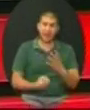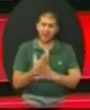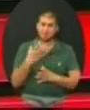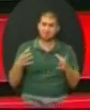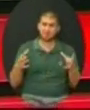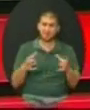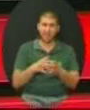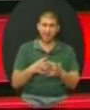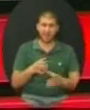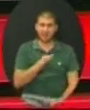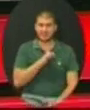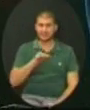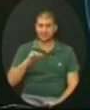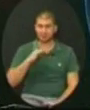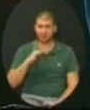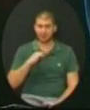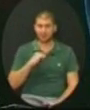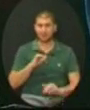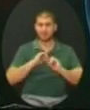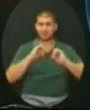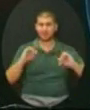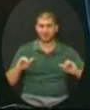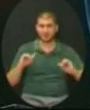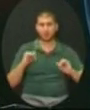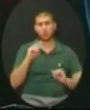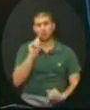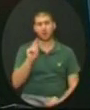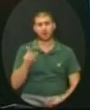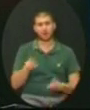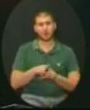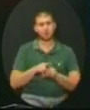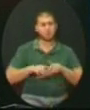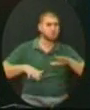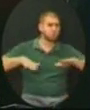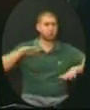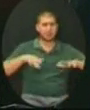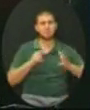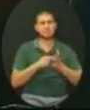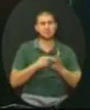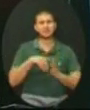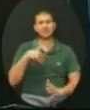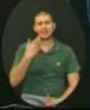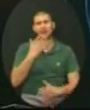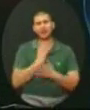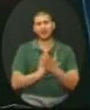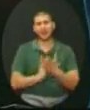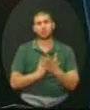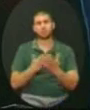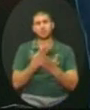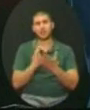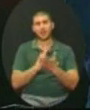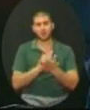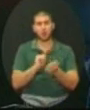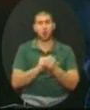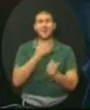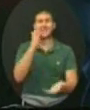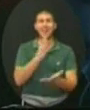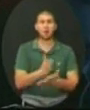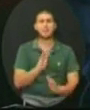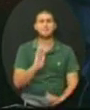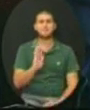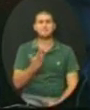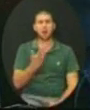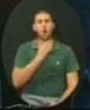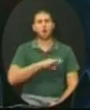מפלגה עצמאית, נפרדת, שתהווה אולי את לשון המוזניים, ולכן יהיה אלו שיחליטו או אלו שיחריעו מה